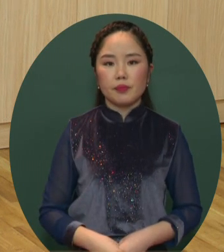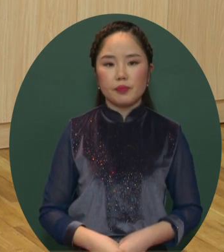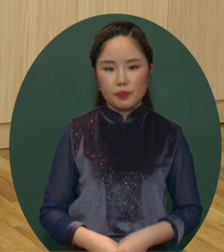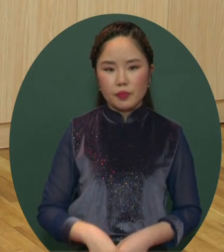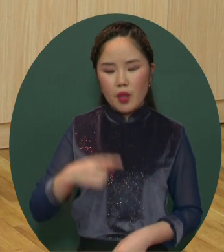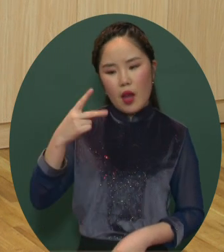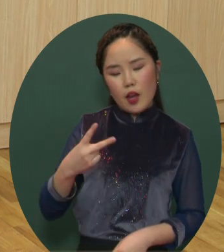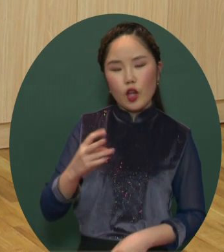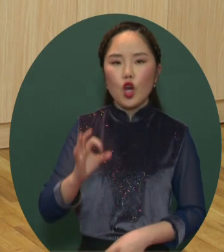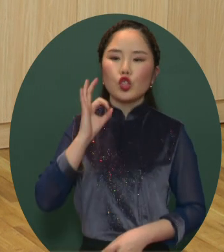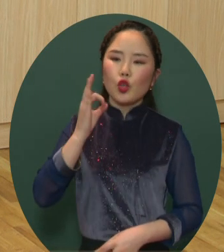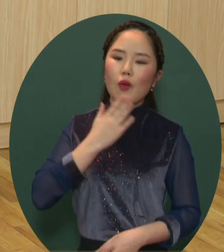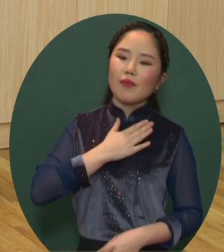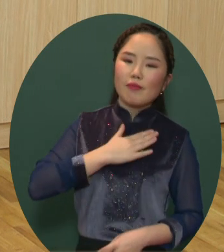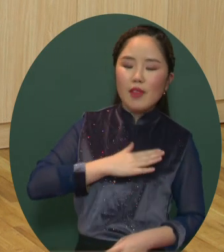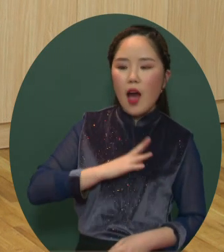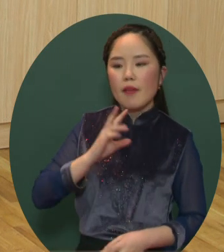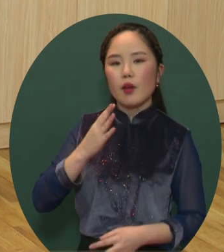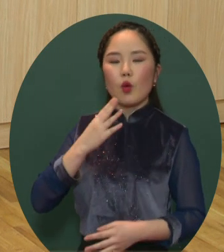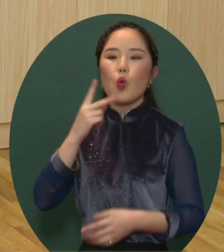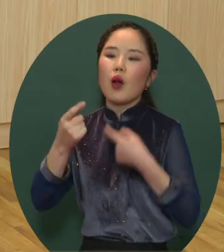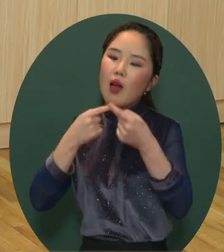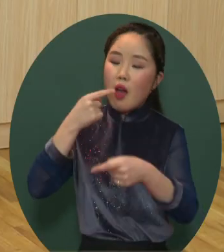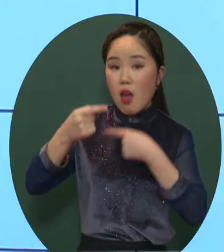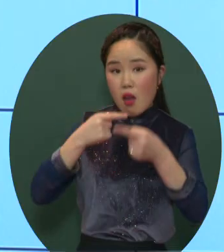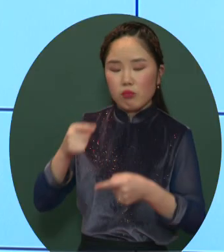Ээлдэг зөөлөн үг хэлэх.